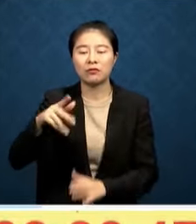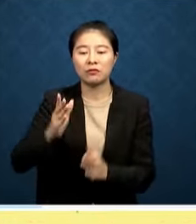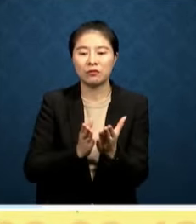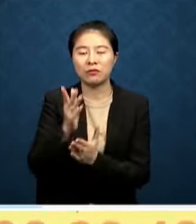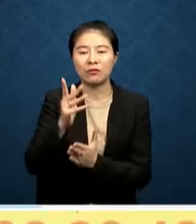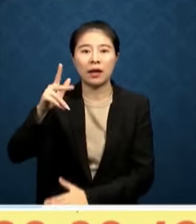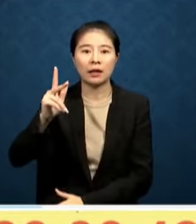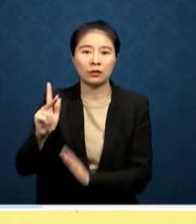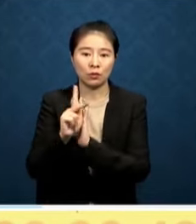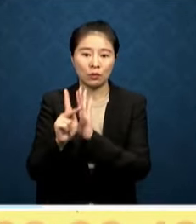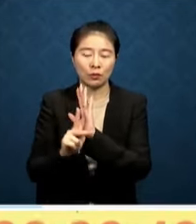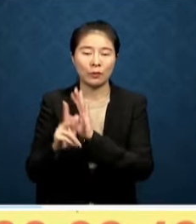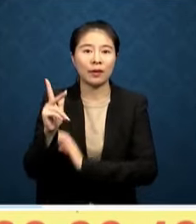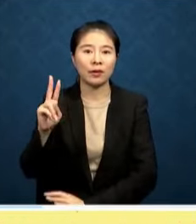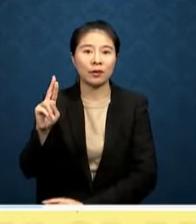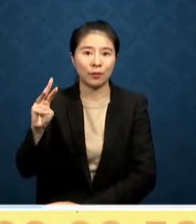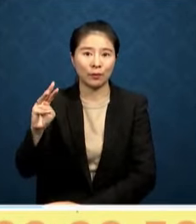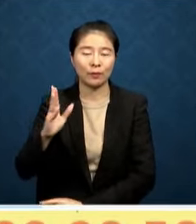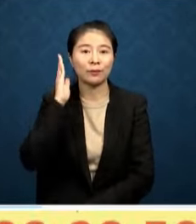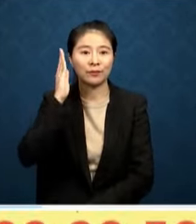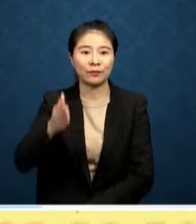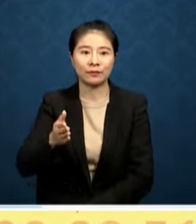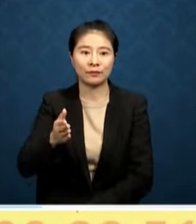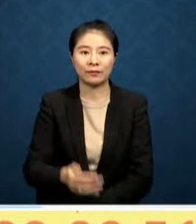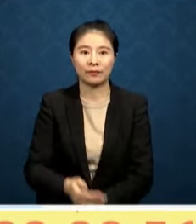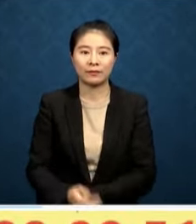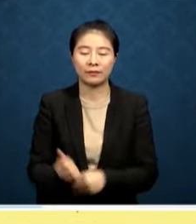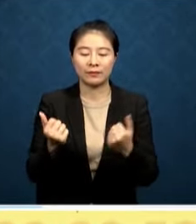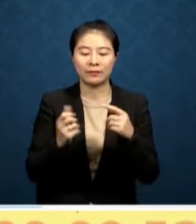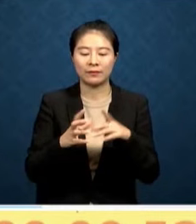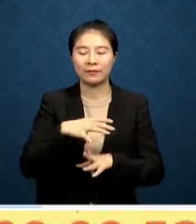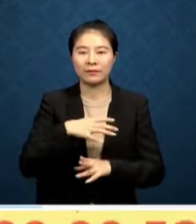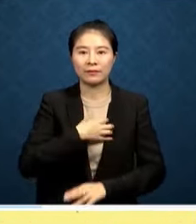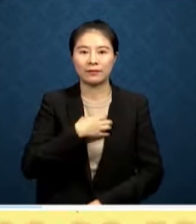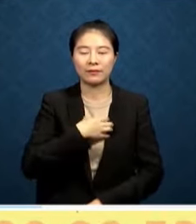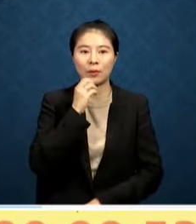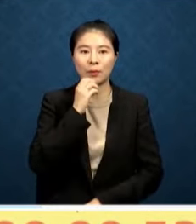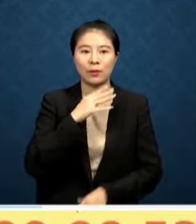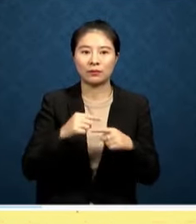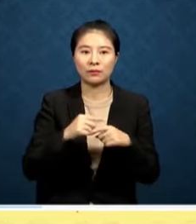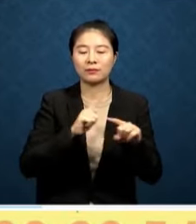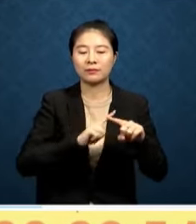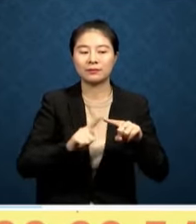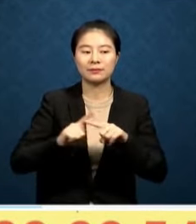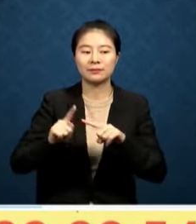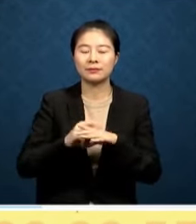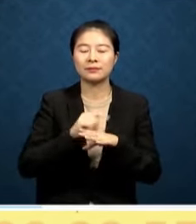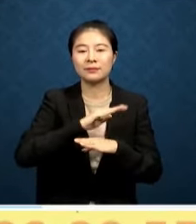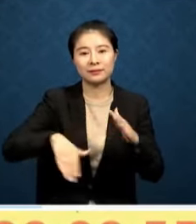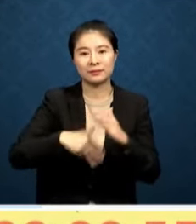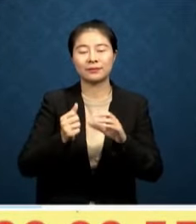และในครม.ต่อไปนี่คือสิ่งที่เรากำลังจะบอกว่าเมื่อทุกสิ่งทุกอย่างมีความชัดเจน